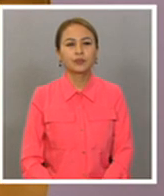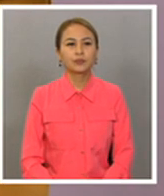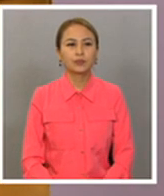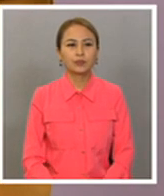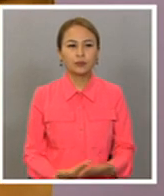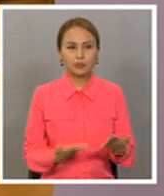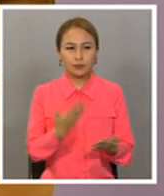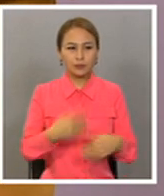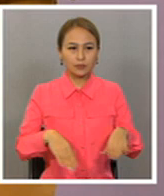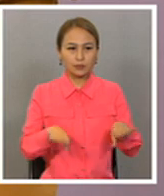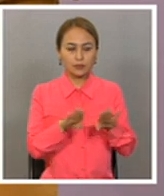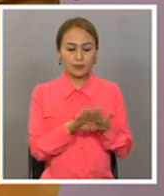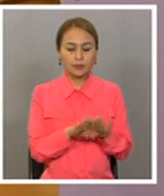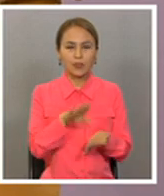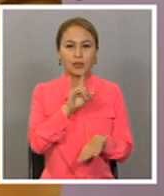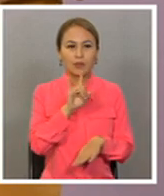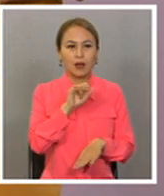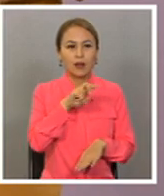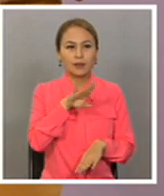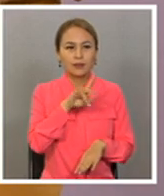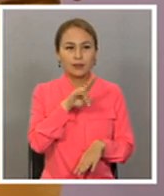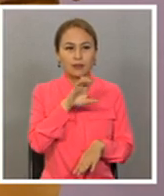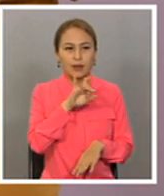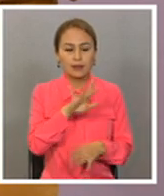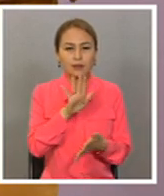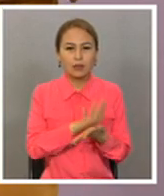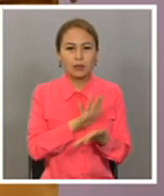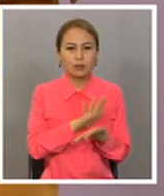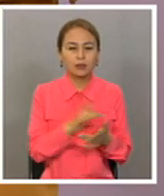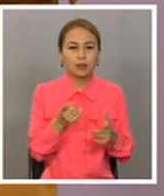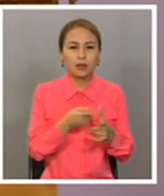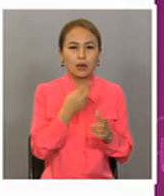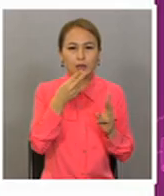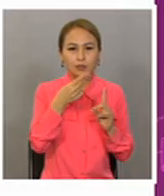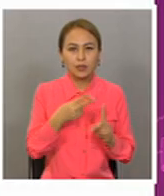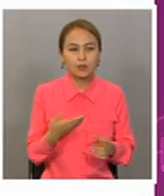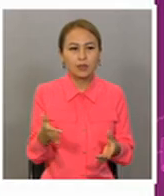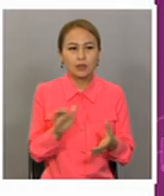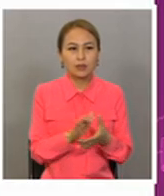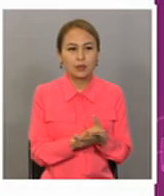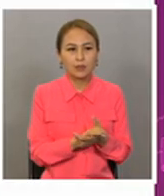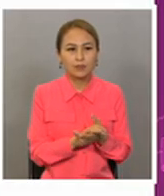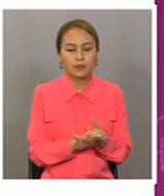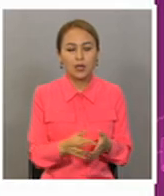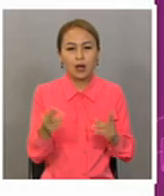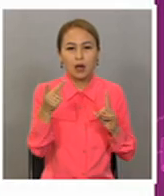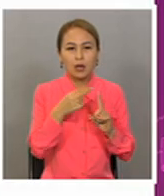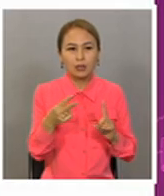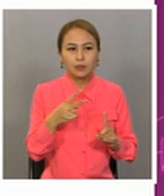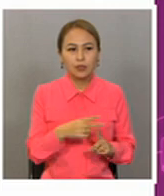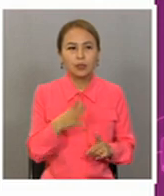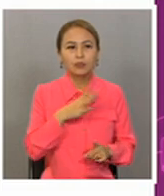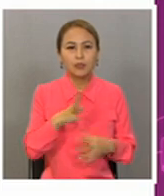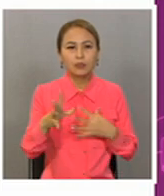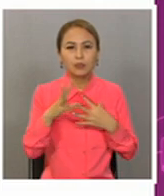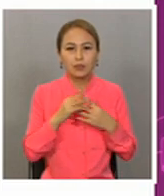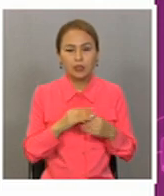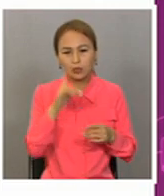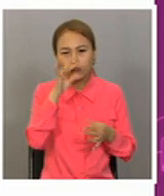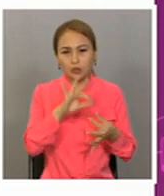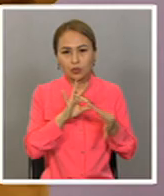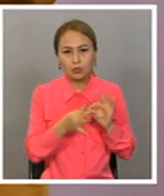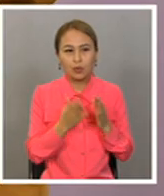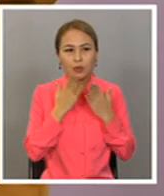Олай болса, Ыбырай Алтынсариннің салақтық әңгімесімен танысайық. Әңгімені менімен бірге түсініп